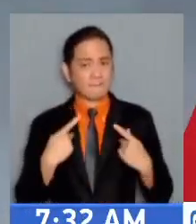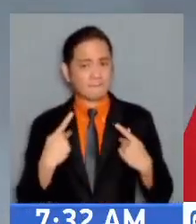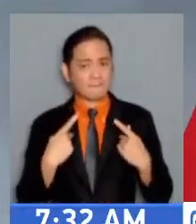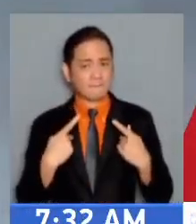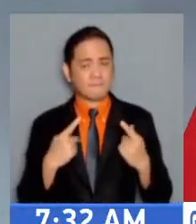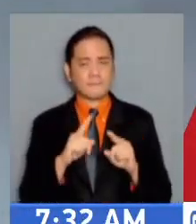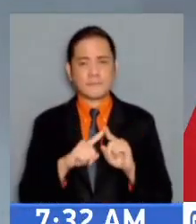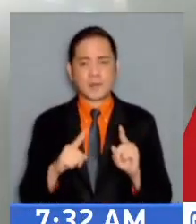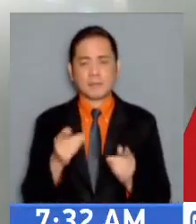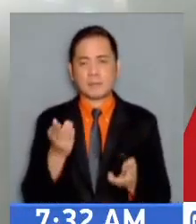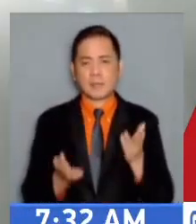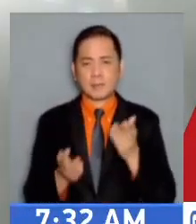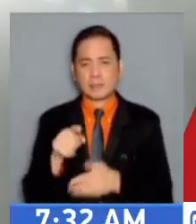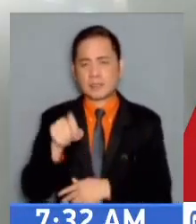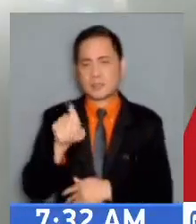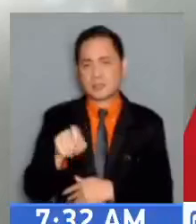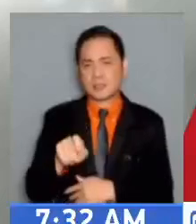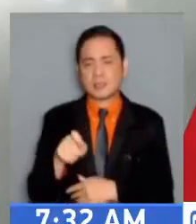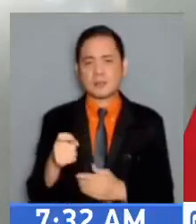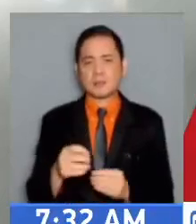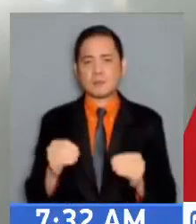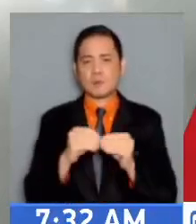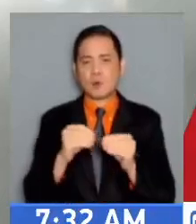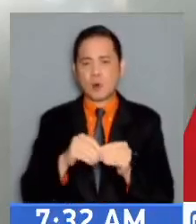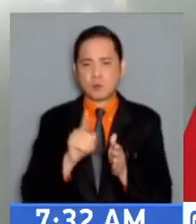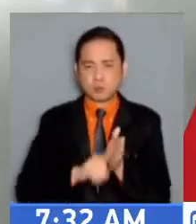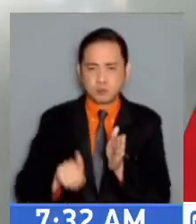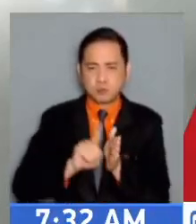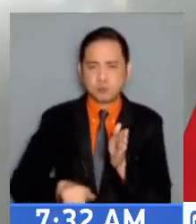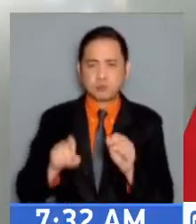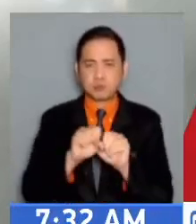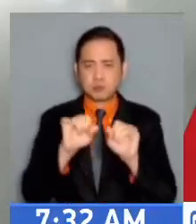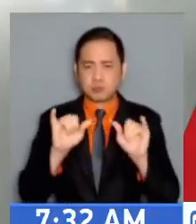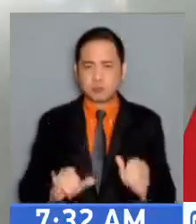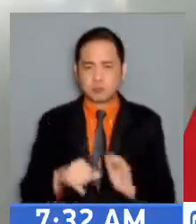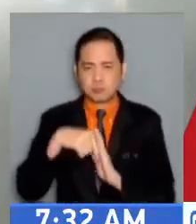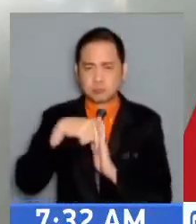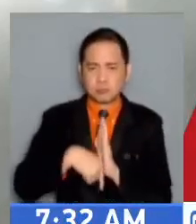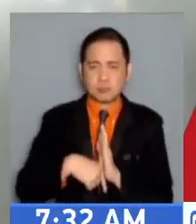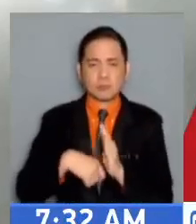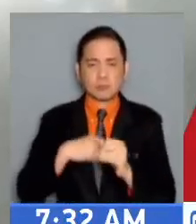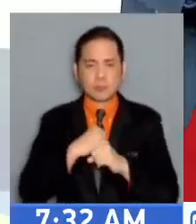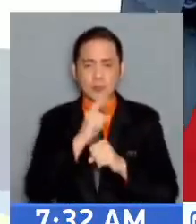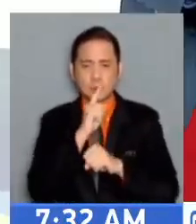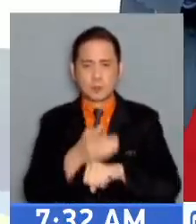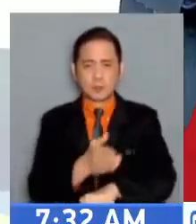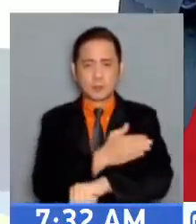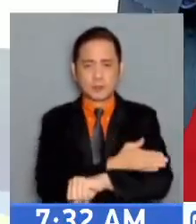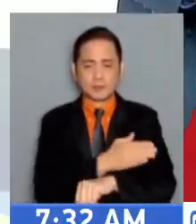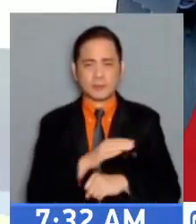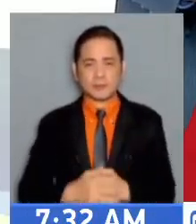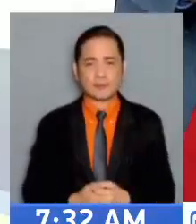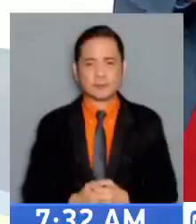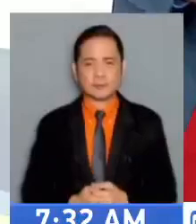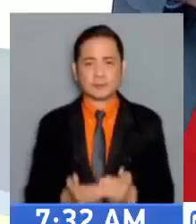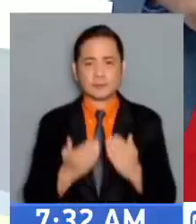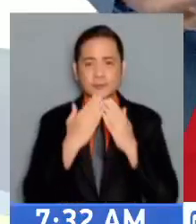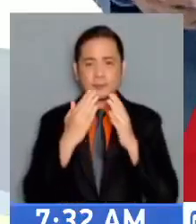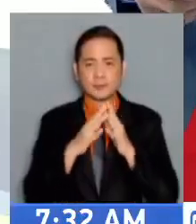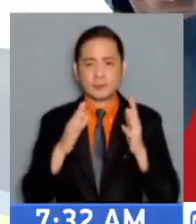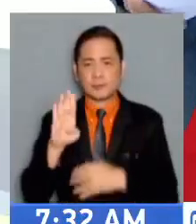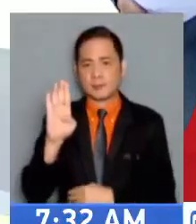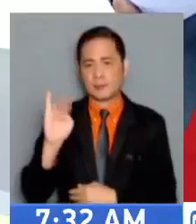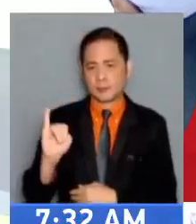a need to further study the system para po mas ma-improve po ito. Maraming salamat, Bureau of Immigration Spokesperson Dana Sandoval.